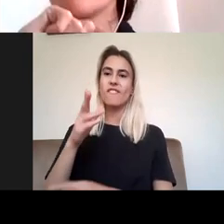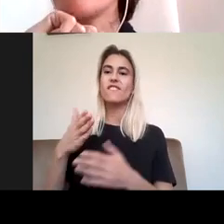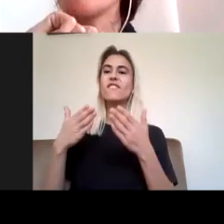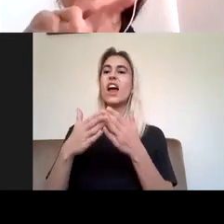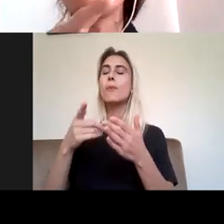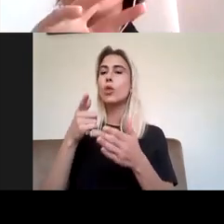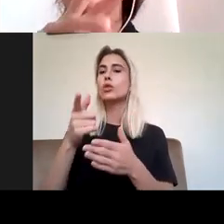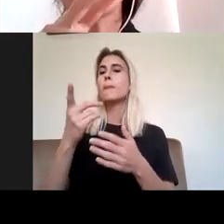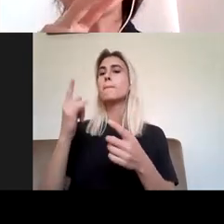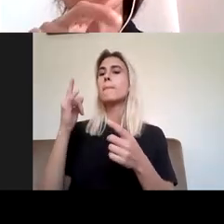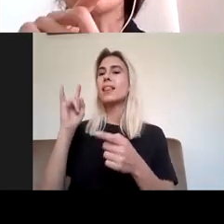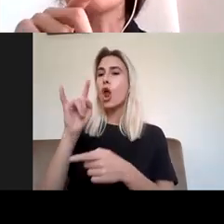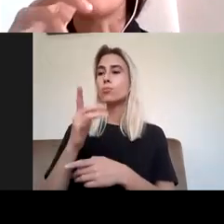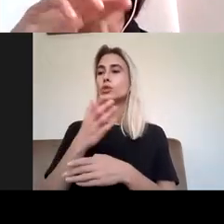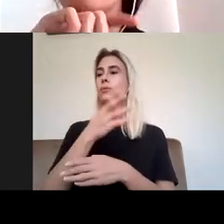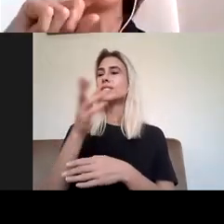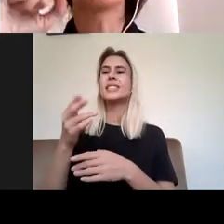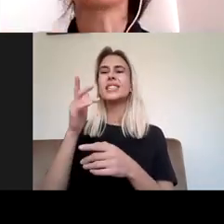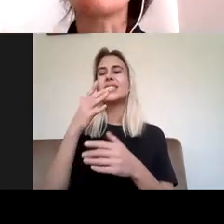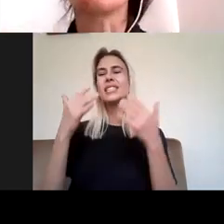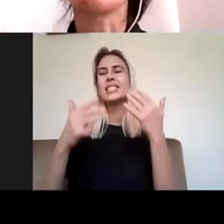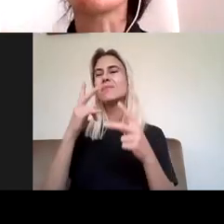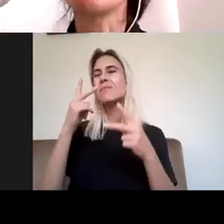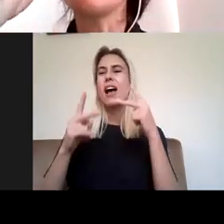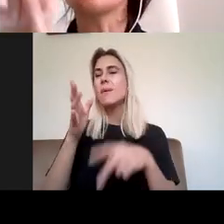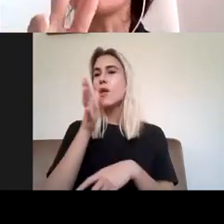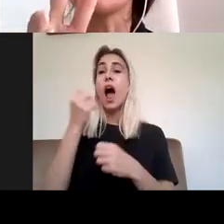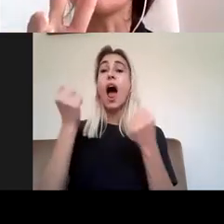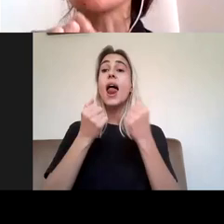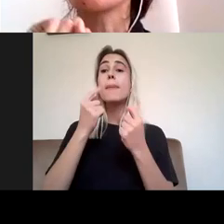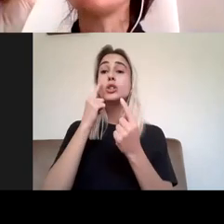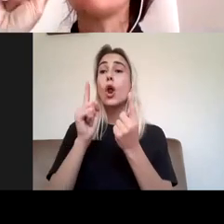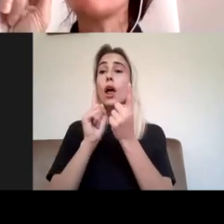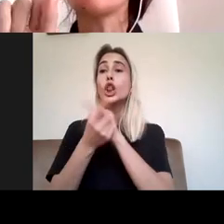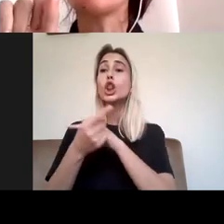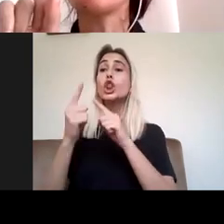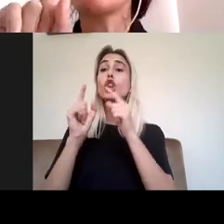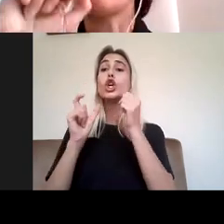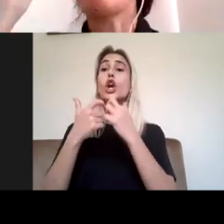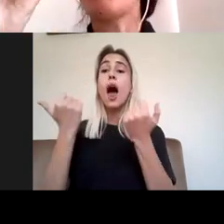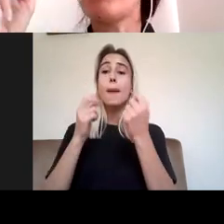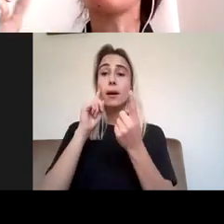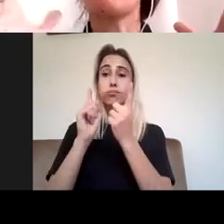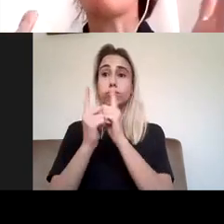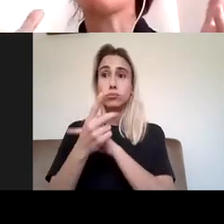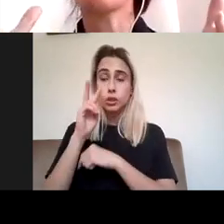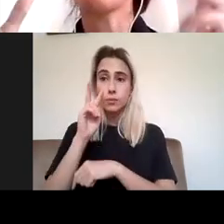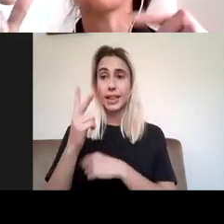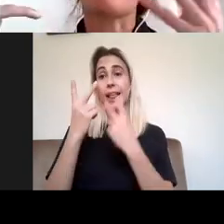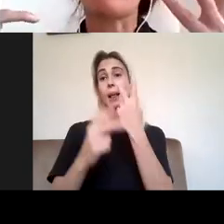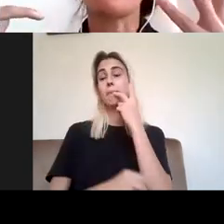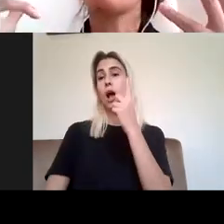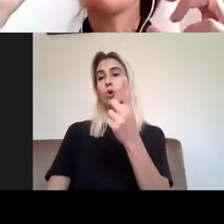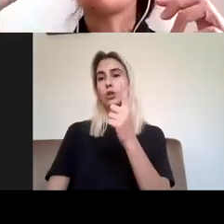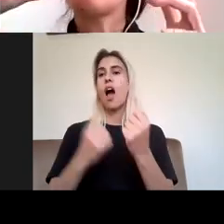zaten aslında bunun kısmen biliyoruz. Araç türü olarak bakıyoruz. Şimdi iki türlü bakıyoruz. Bir araç türü, yani burada tabii önemli olan şey